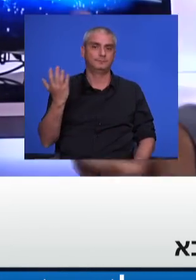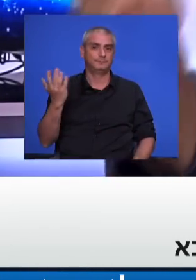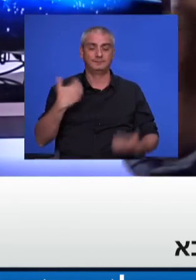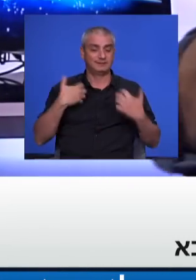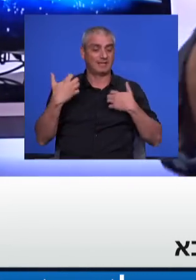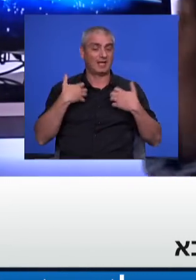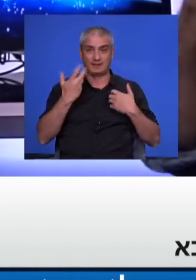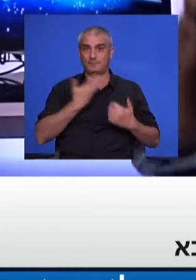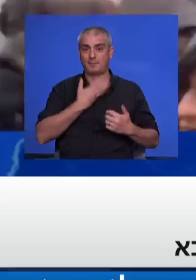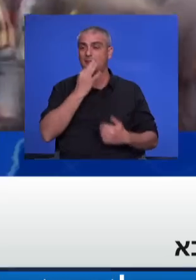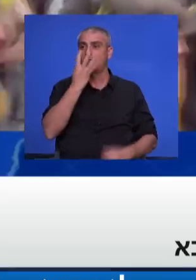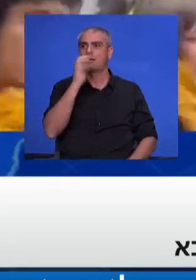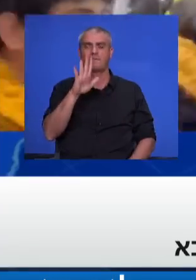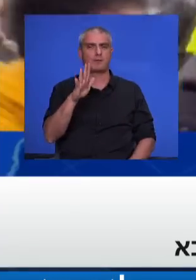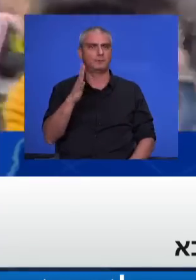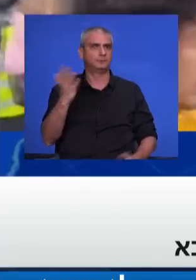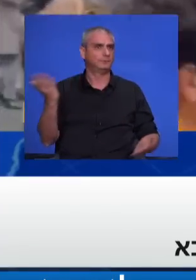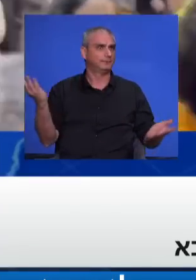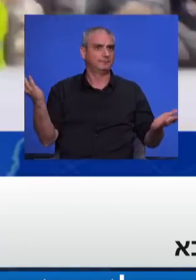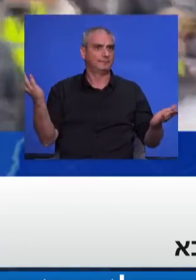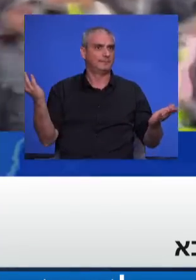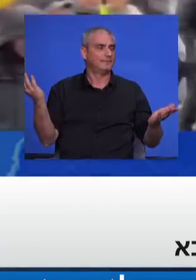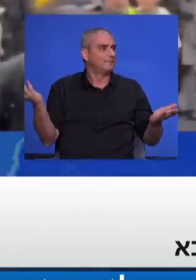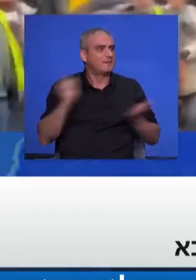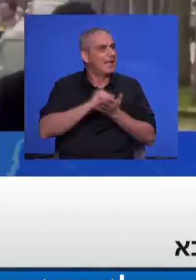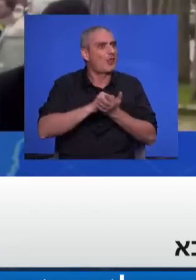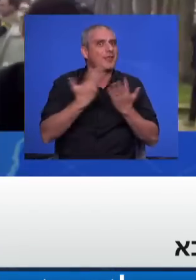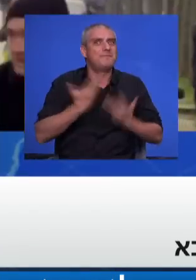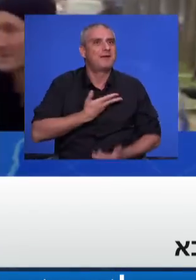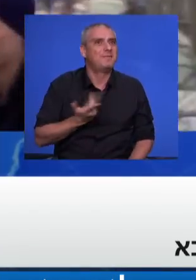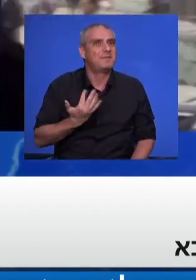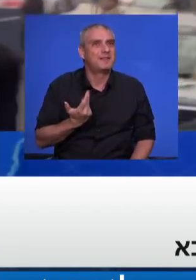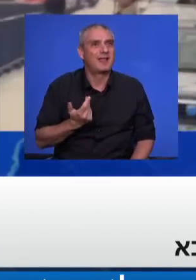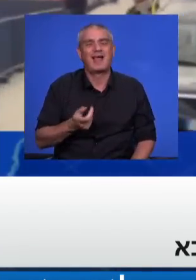שחקנים מקבלים בגיל 45, זה המלך המגיל. מתי העיתונאים, דני? מתי העיתונאים?